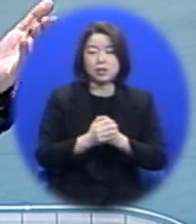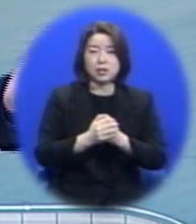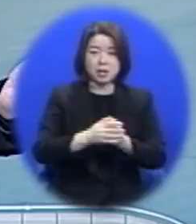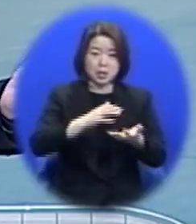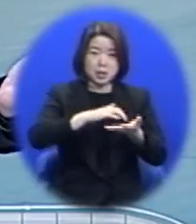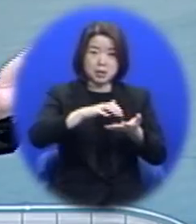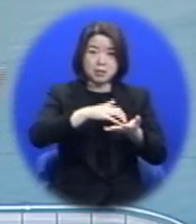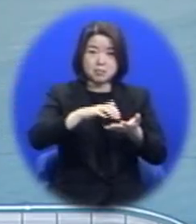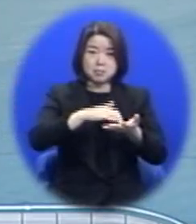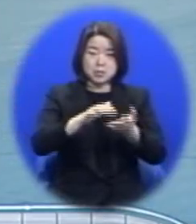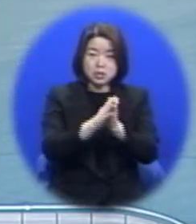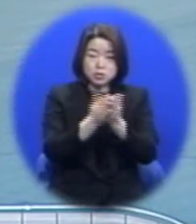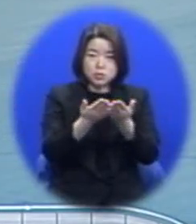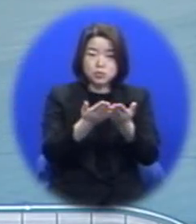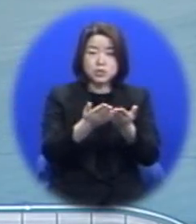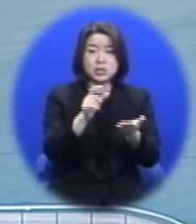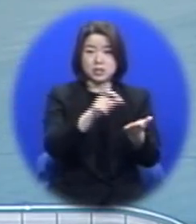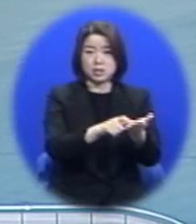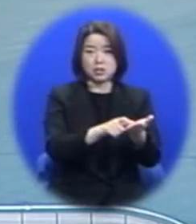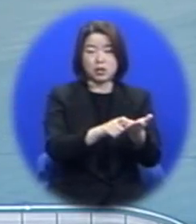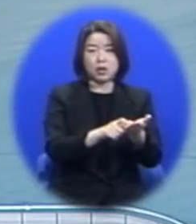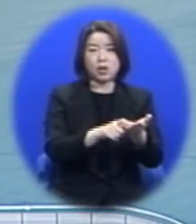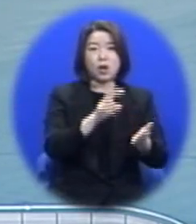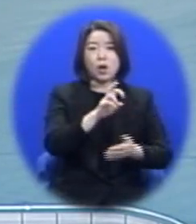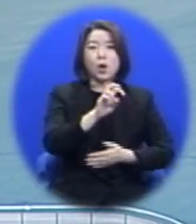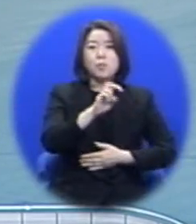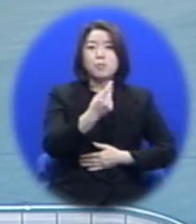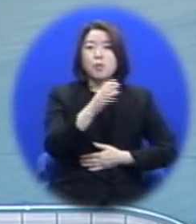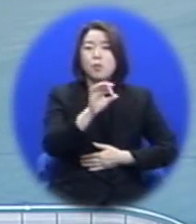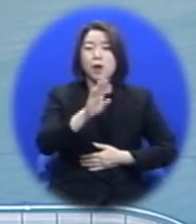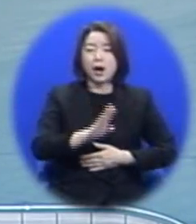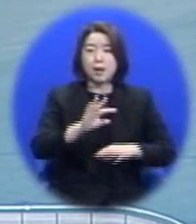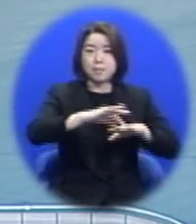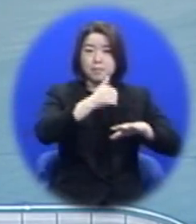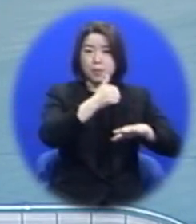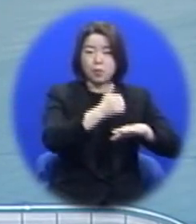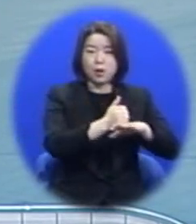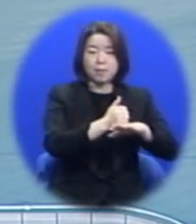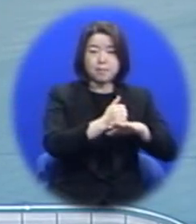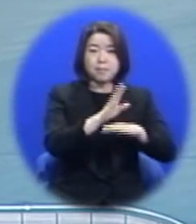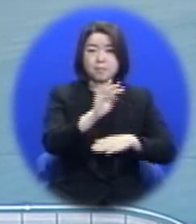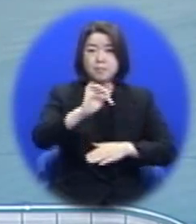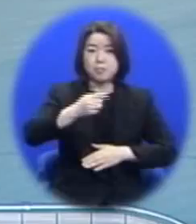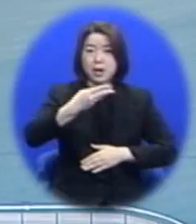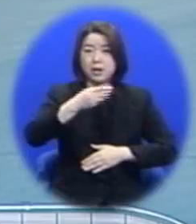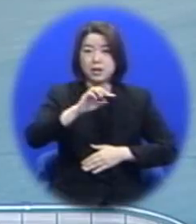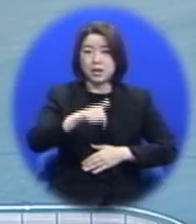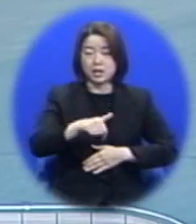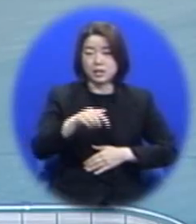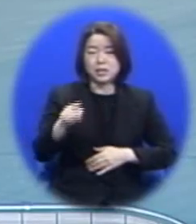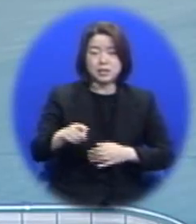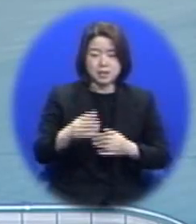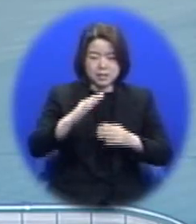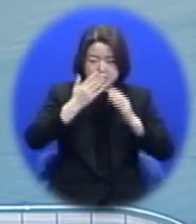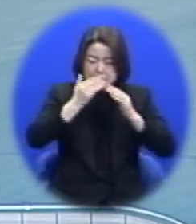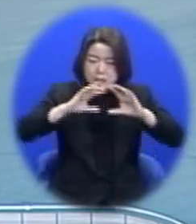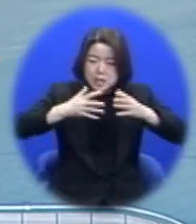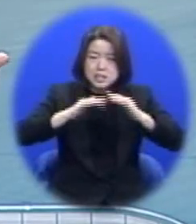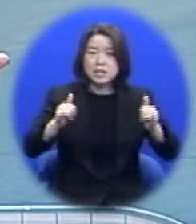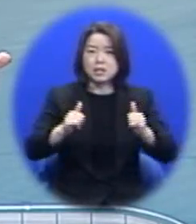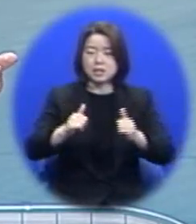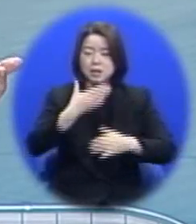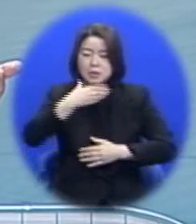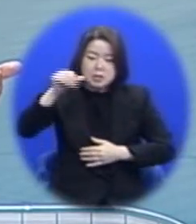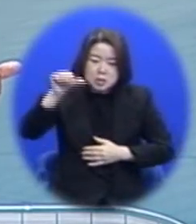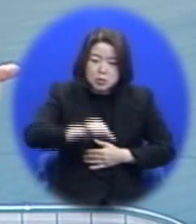민수기에 나옵니다. 모압 왕 발락이 이스라엘을 저주해 달라고 많은 재물을 가지고 발람